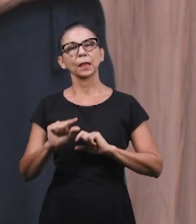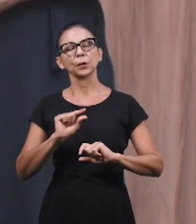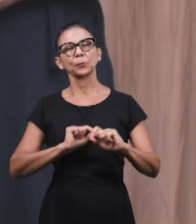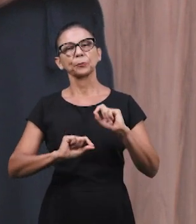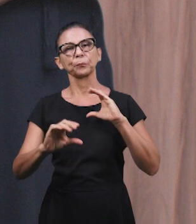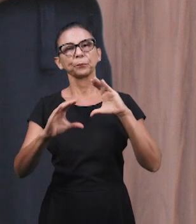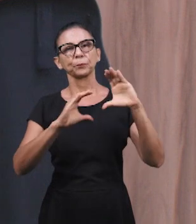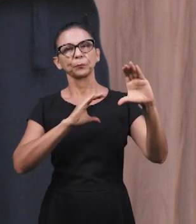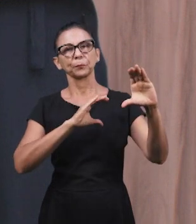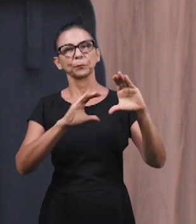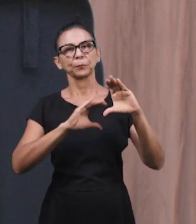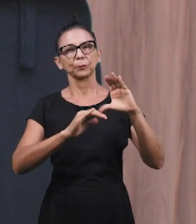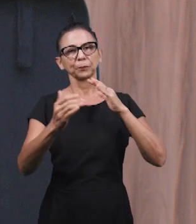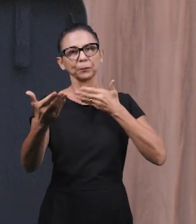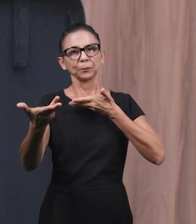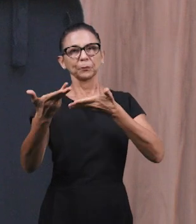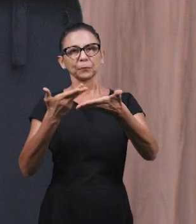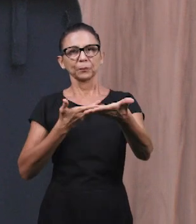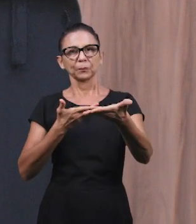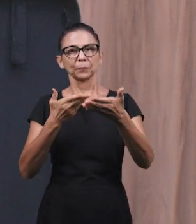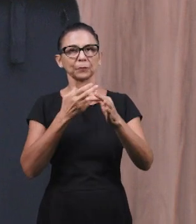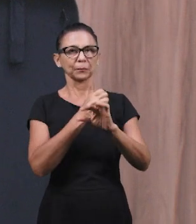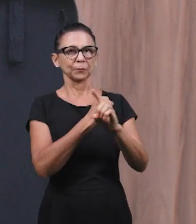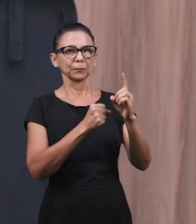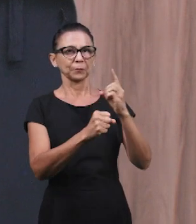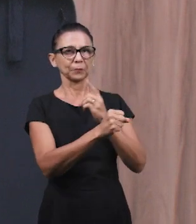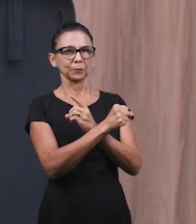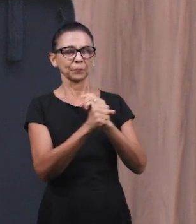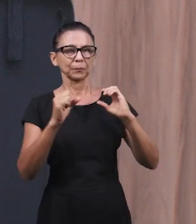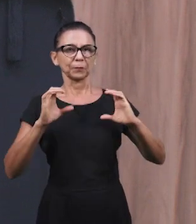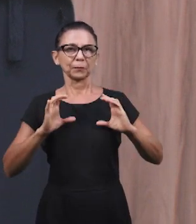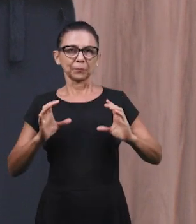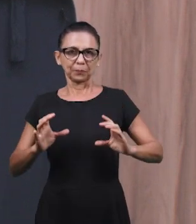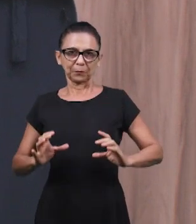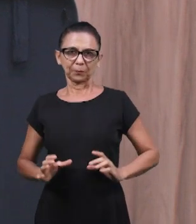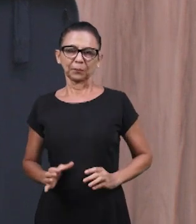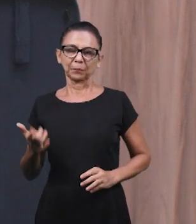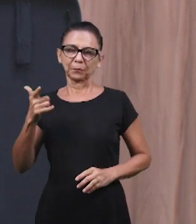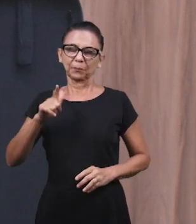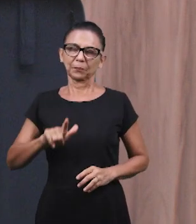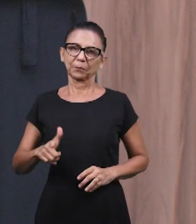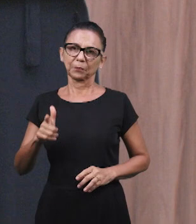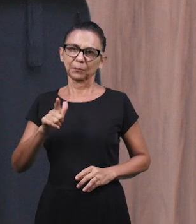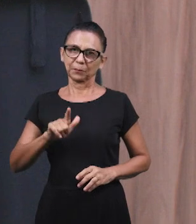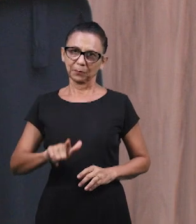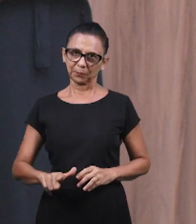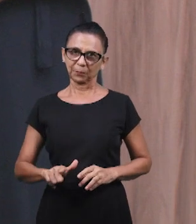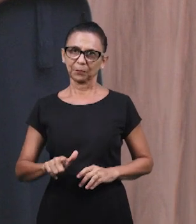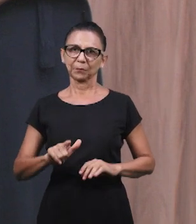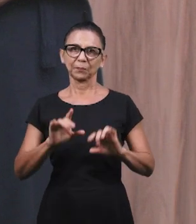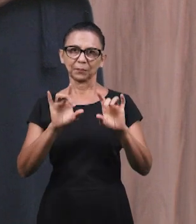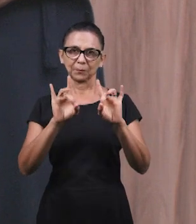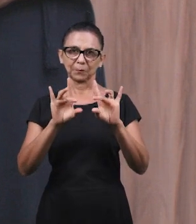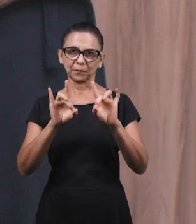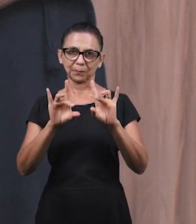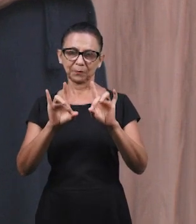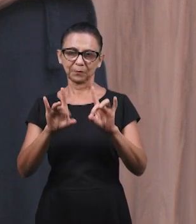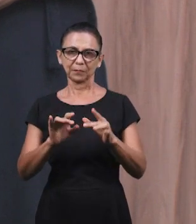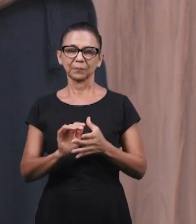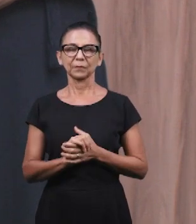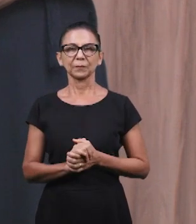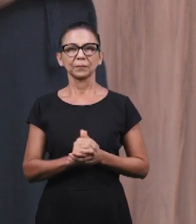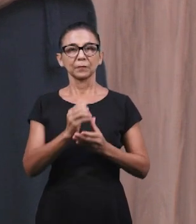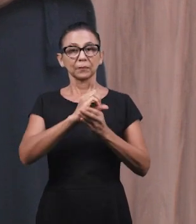développement neurologique, nous avons un problème de communication, interaction sociale, comportement restreint et